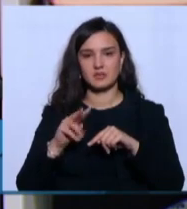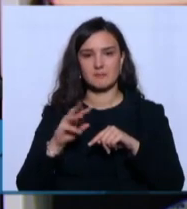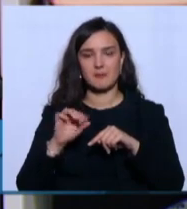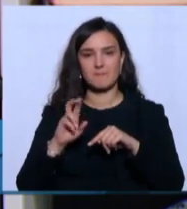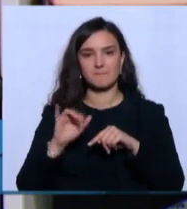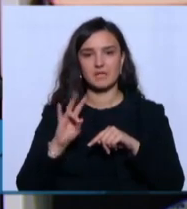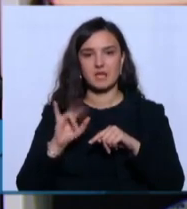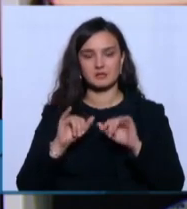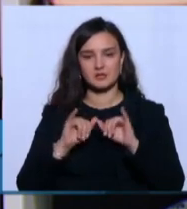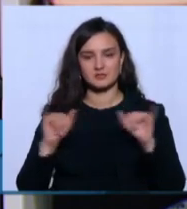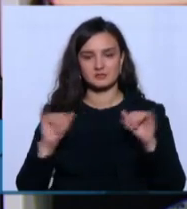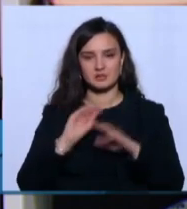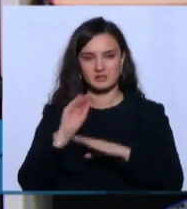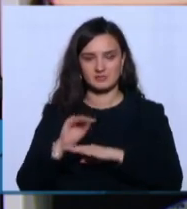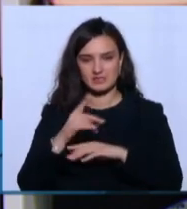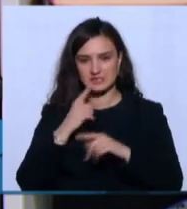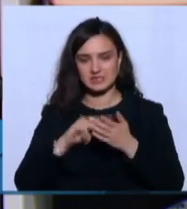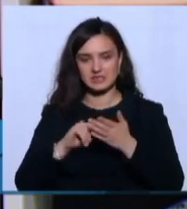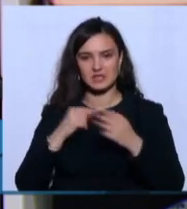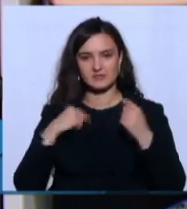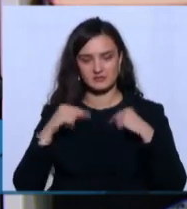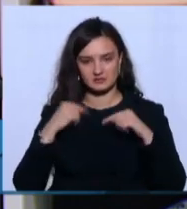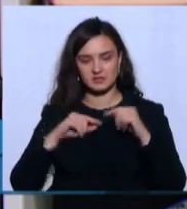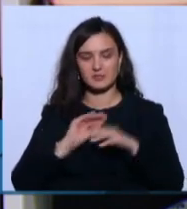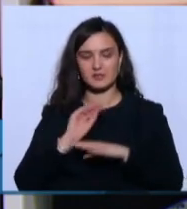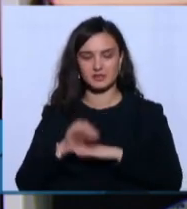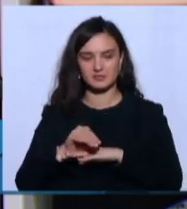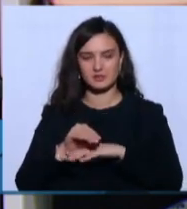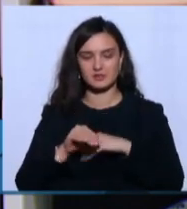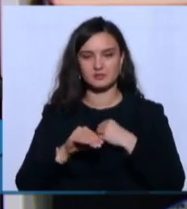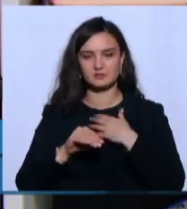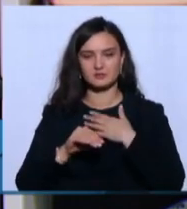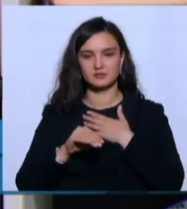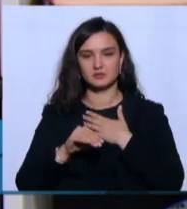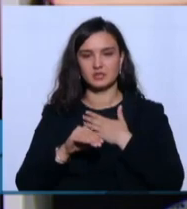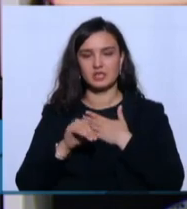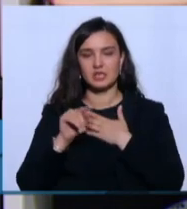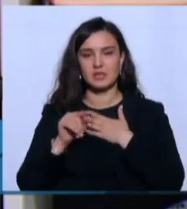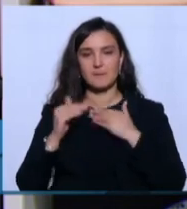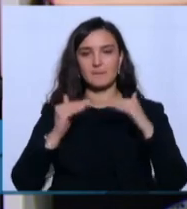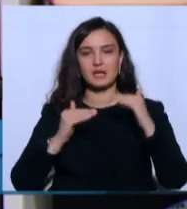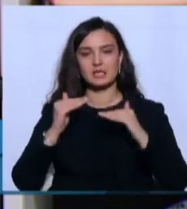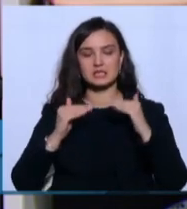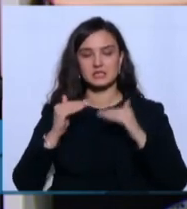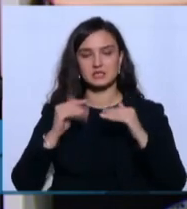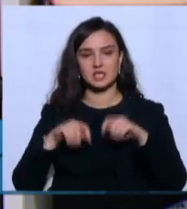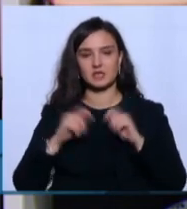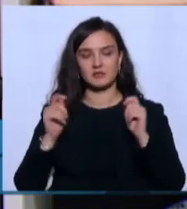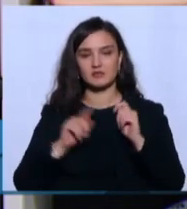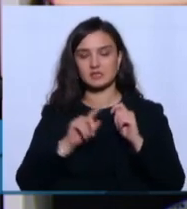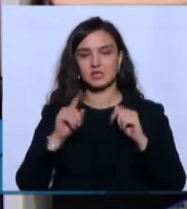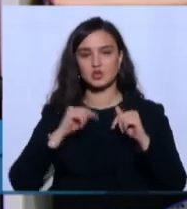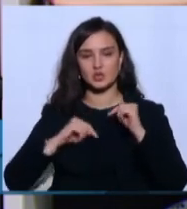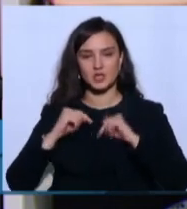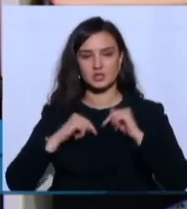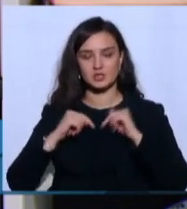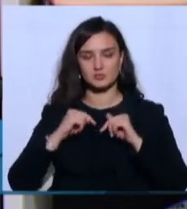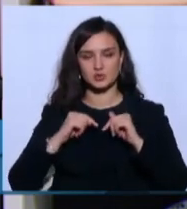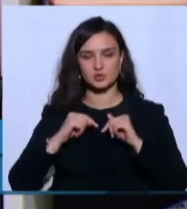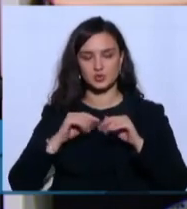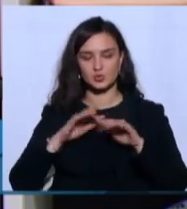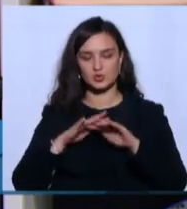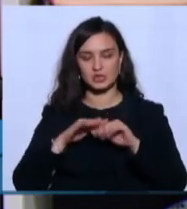membranebis gamavlobis matebas, sisxzarqta gamavlobis matebas, anu im balansis dargvevas, rats organizmshi